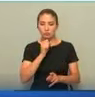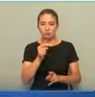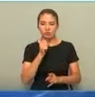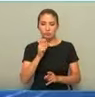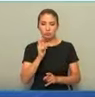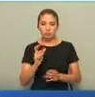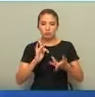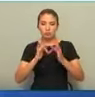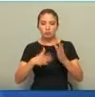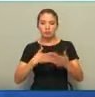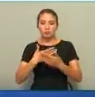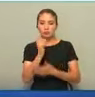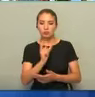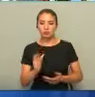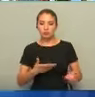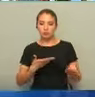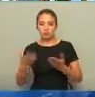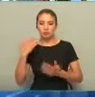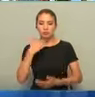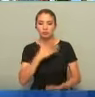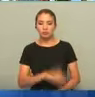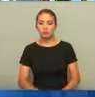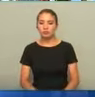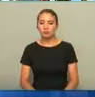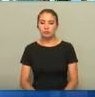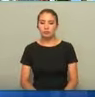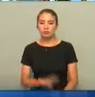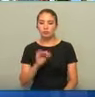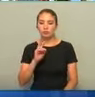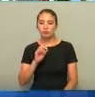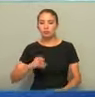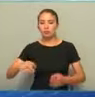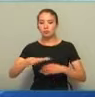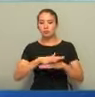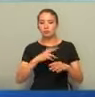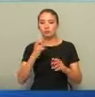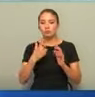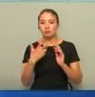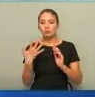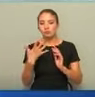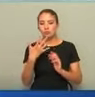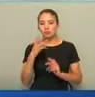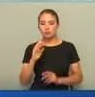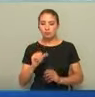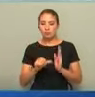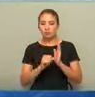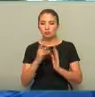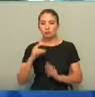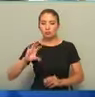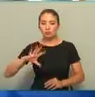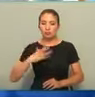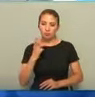және әлеуметтік желі белсенділерін кеңінен тартып отырмыз. Қарнақ ауылында 235 мешіт, 6 медресе болған. Тіпті кезінде Қожа Ахмет